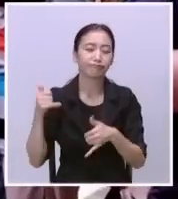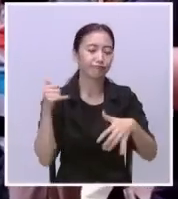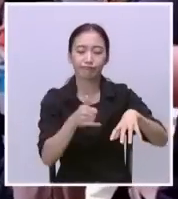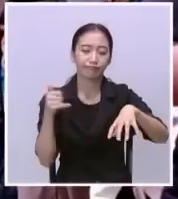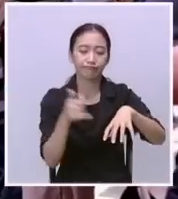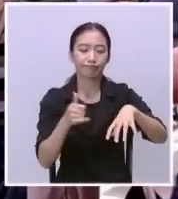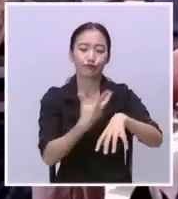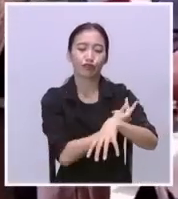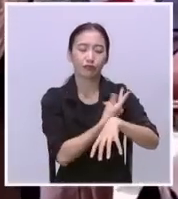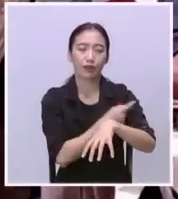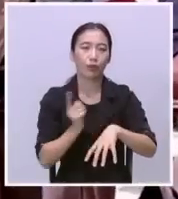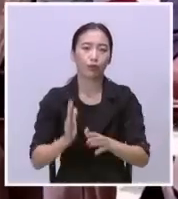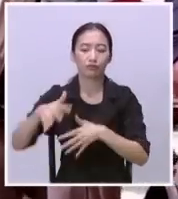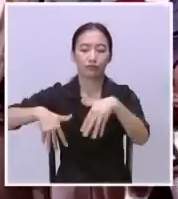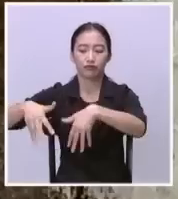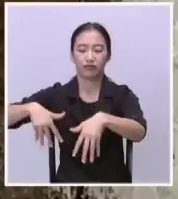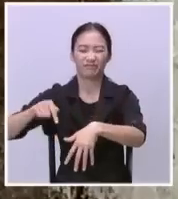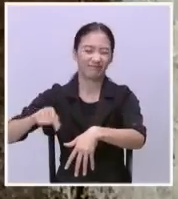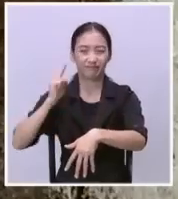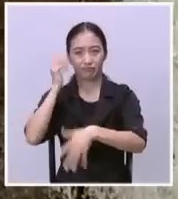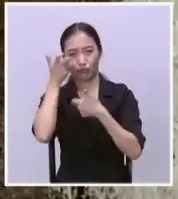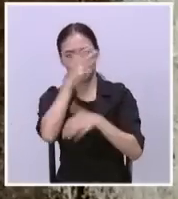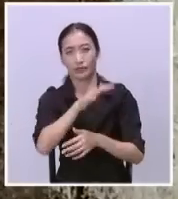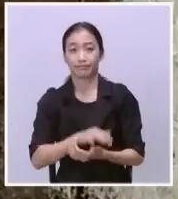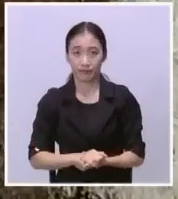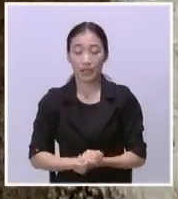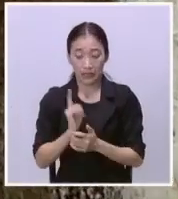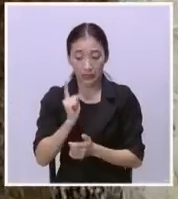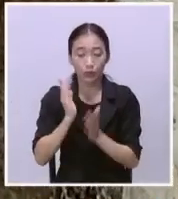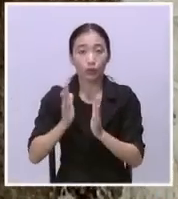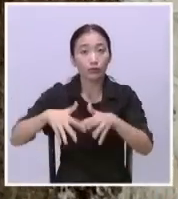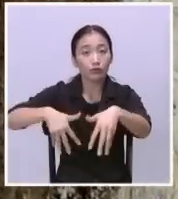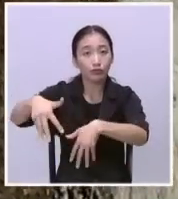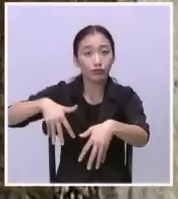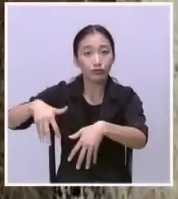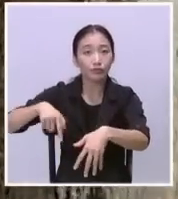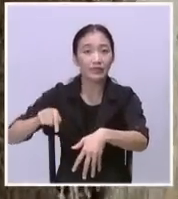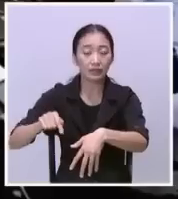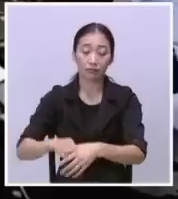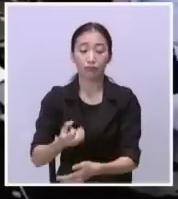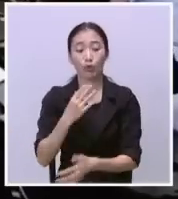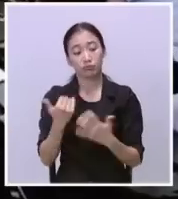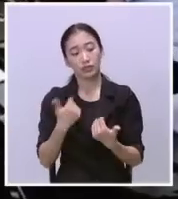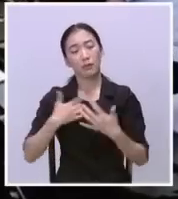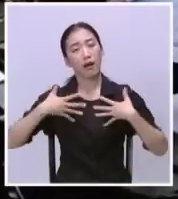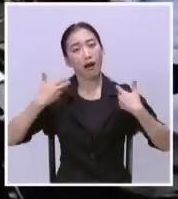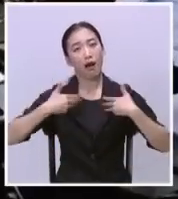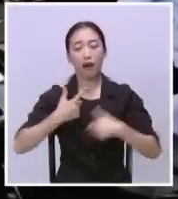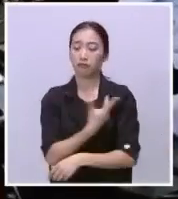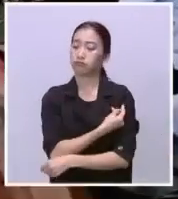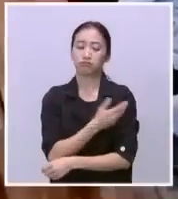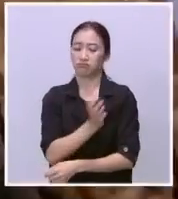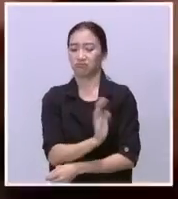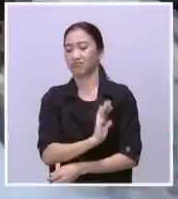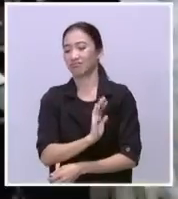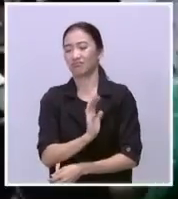ก็เลยทำให้ไม่เป็นไปตามเป้าค่ะซึ่งคนที่อยู่ในสลัมบางคนเขาก็บอกว่าตอนนี้ก็อยู่สบายดีอยู่นี่เขาก็ไม่เห็นเป็นอะไรทำไมเขาจะต้องไป